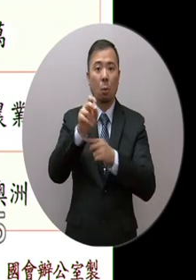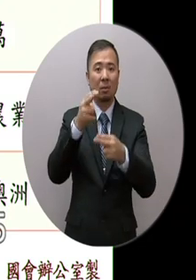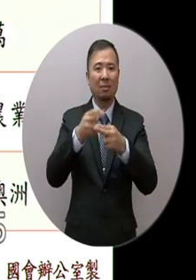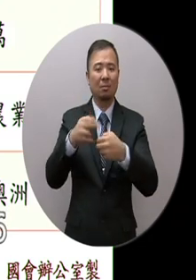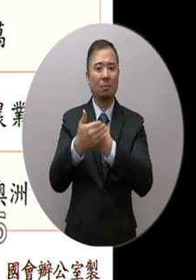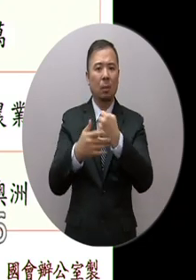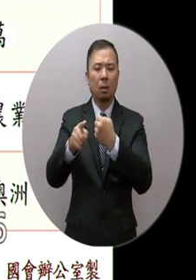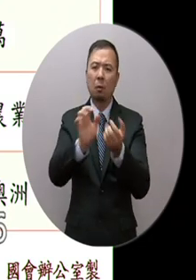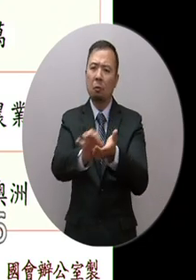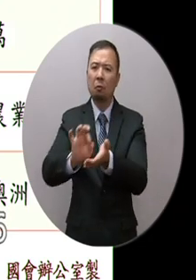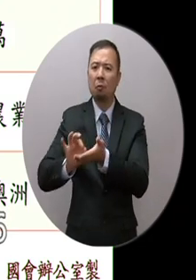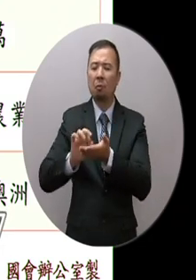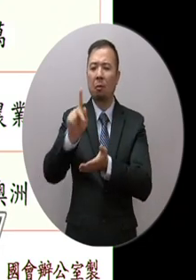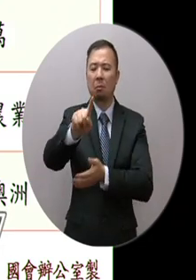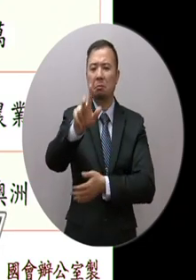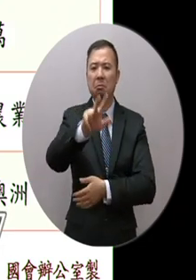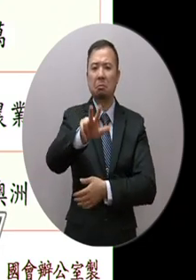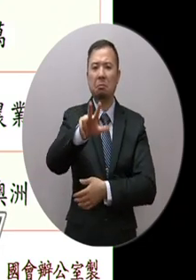多少？7000万。